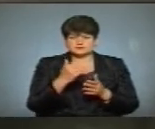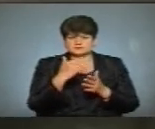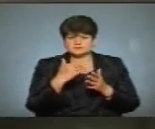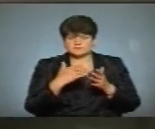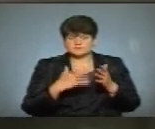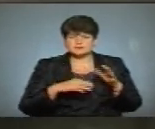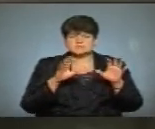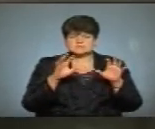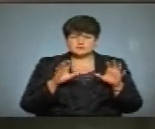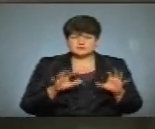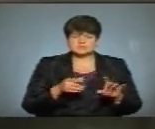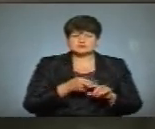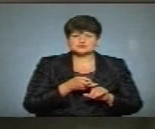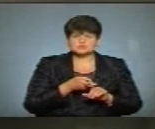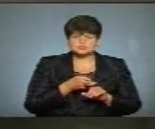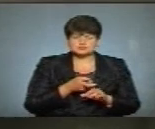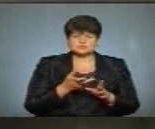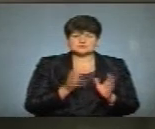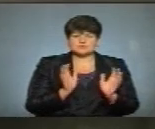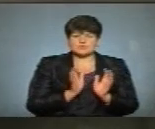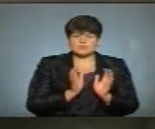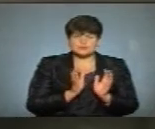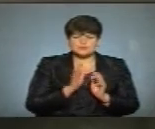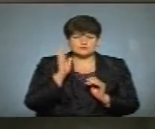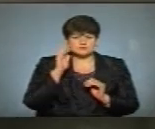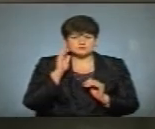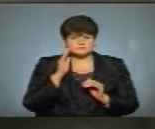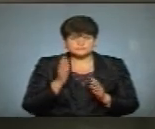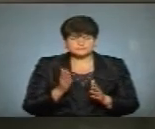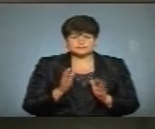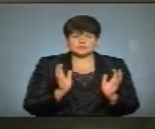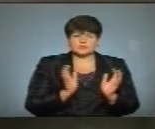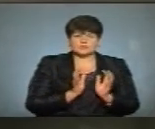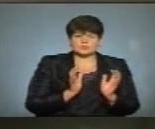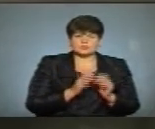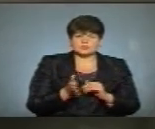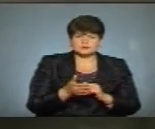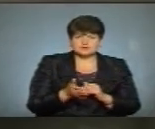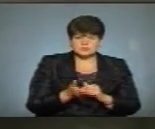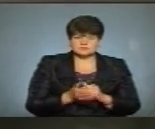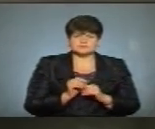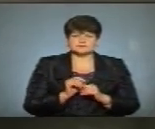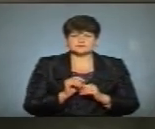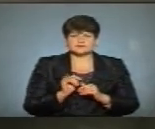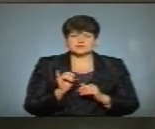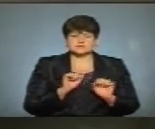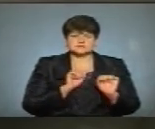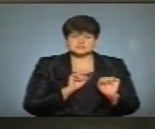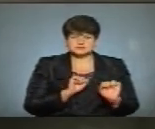законів, які стосуються і охорони водних ресурсів, і охорони рибних ресурсів, і